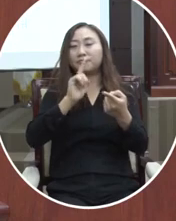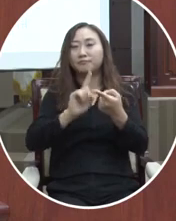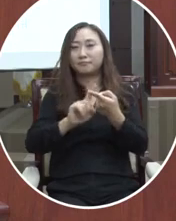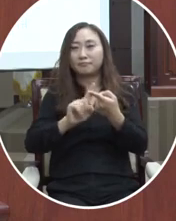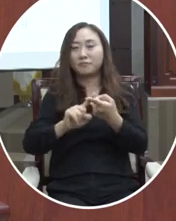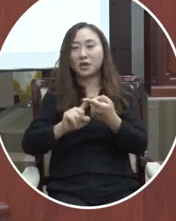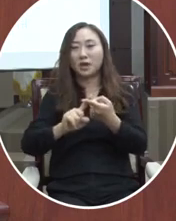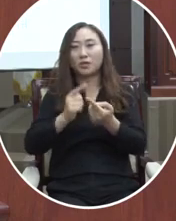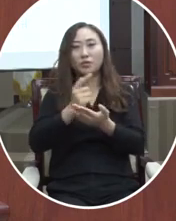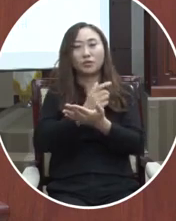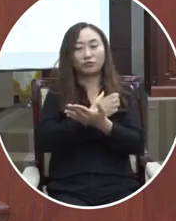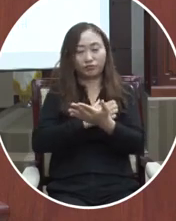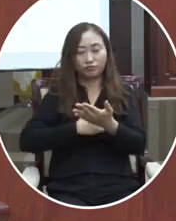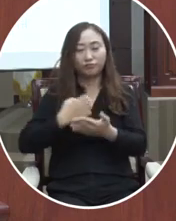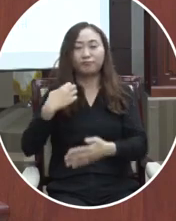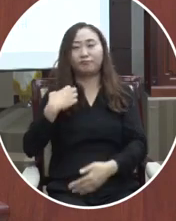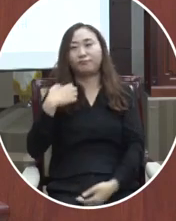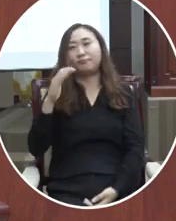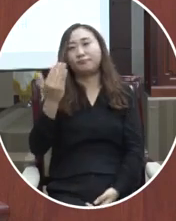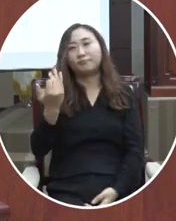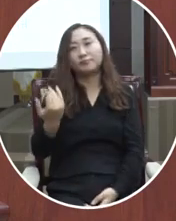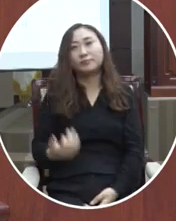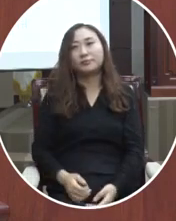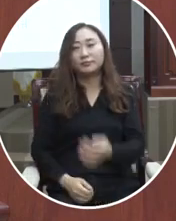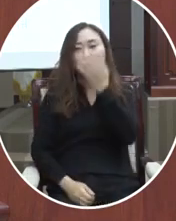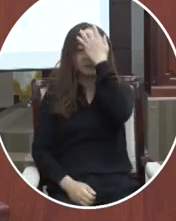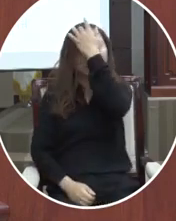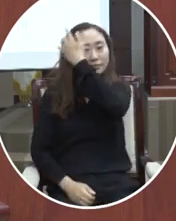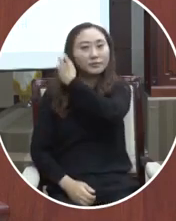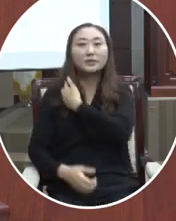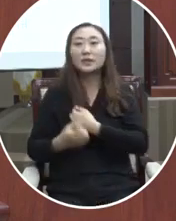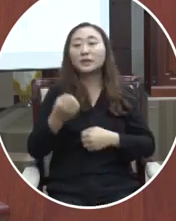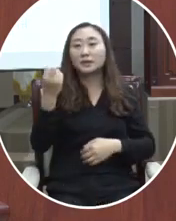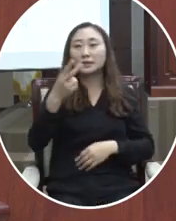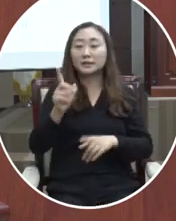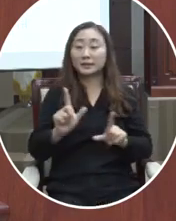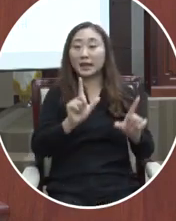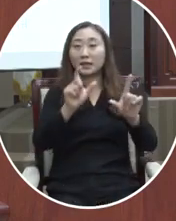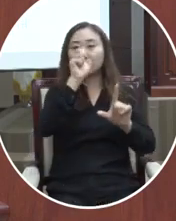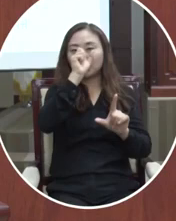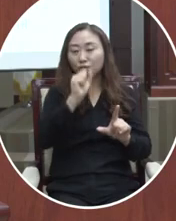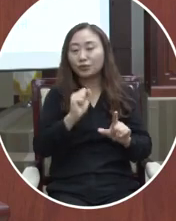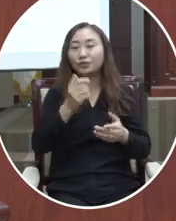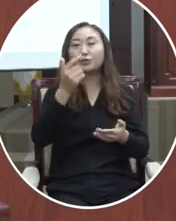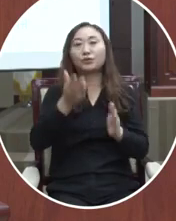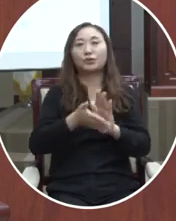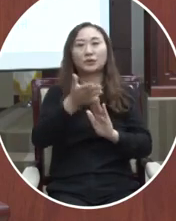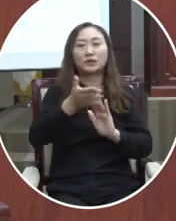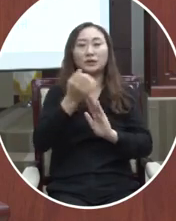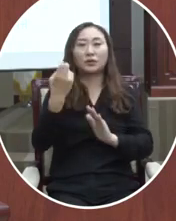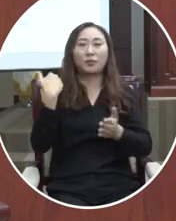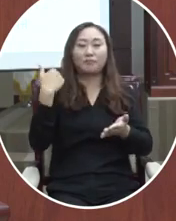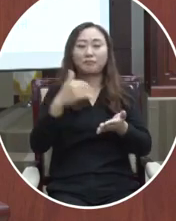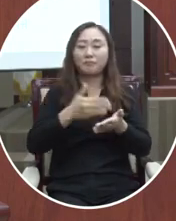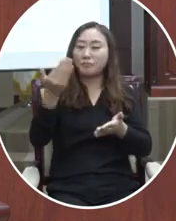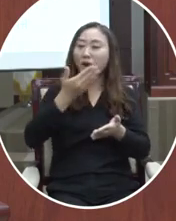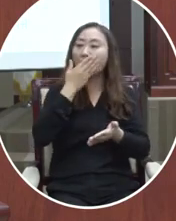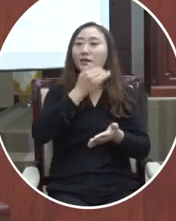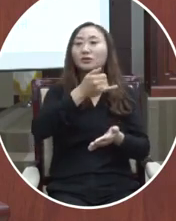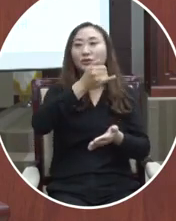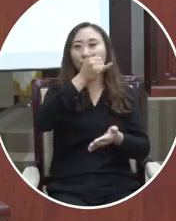책무라 생각합니다. 우리 노원구가 다시 한번 살기 좋은 도시, 살고 싶어 찾아오는 도시로